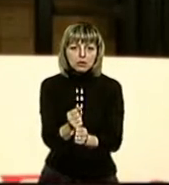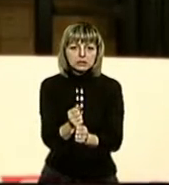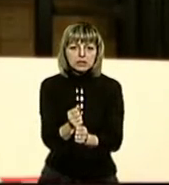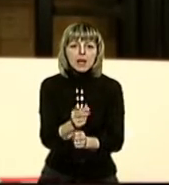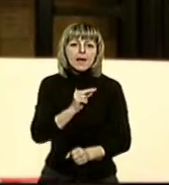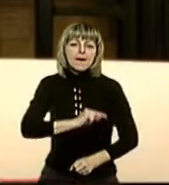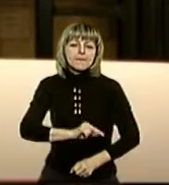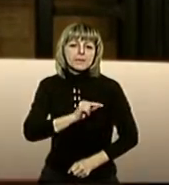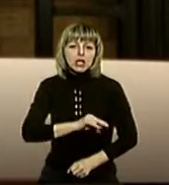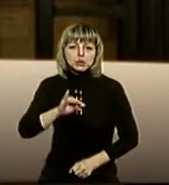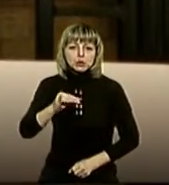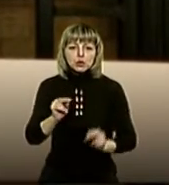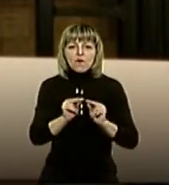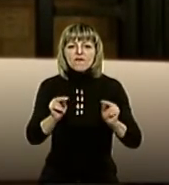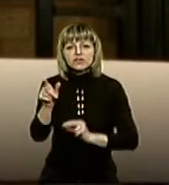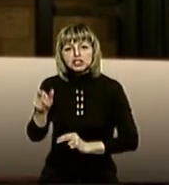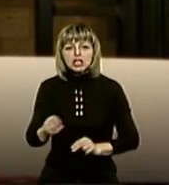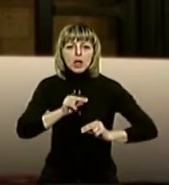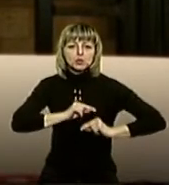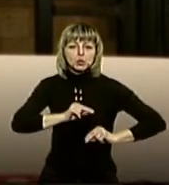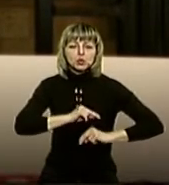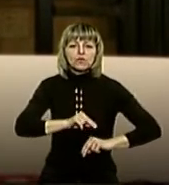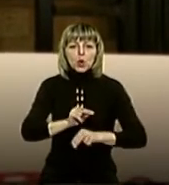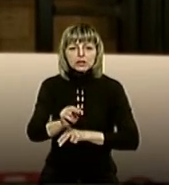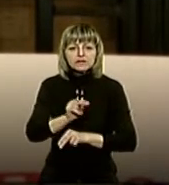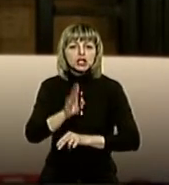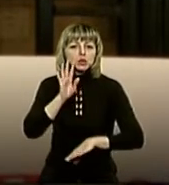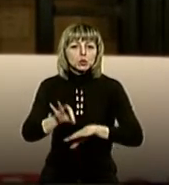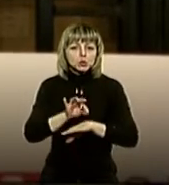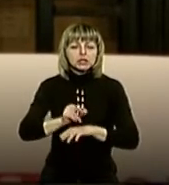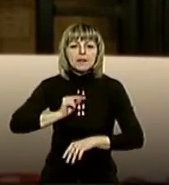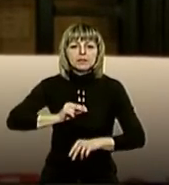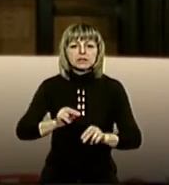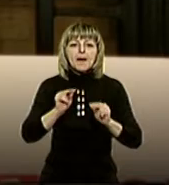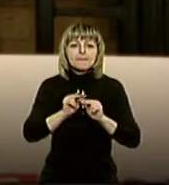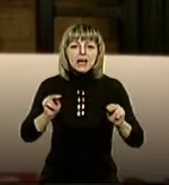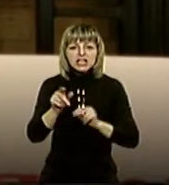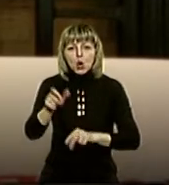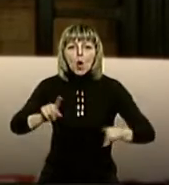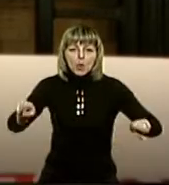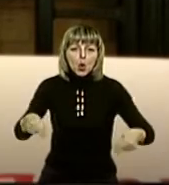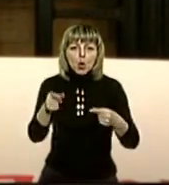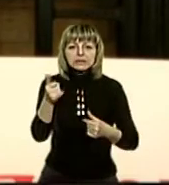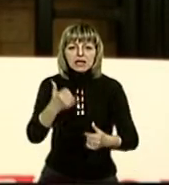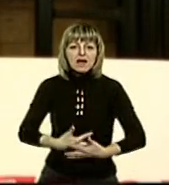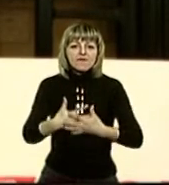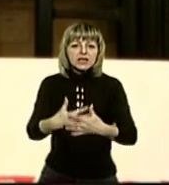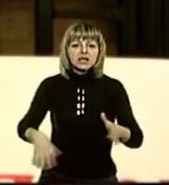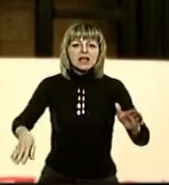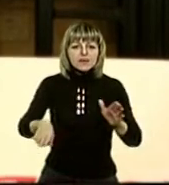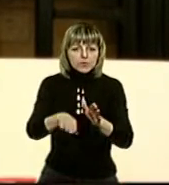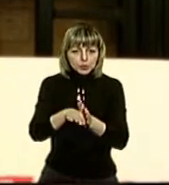Працюю вчителем трудового навчання. Дружина працювала педагогом-організатором. Зараз у декретній